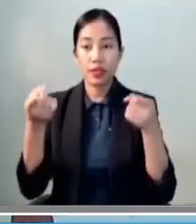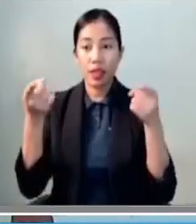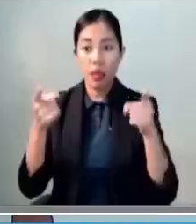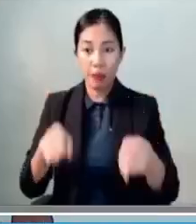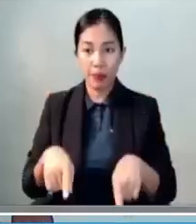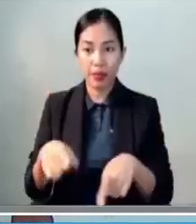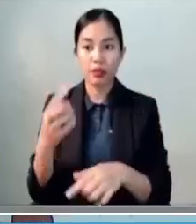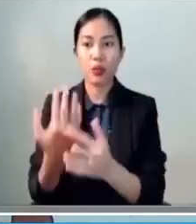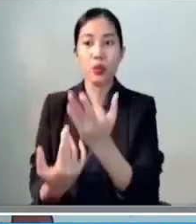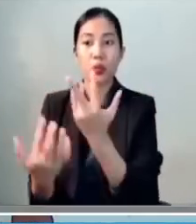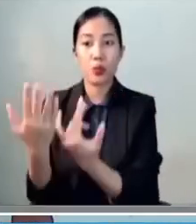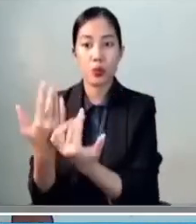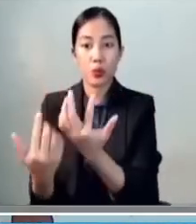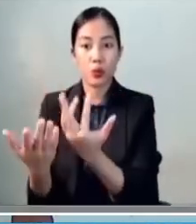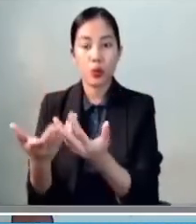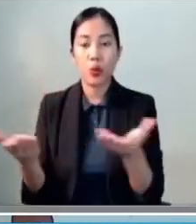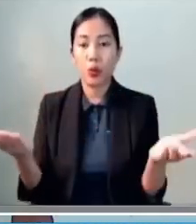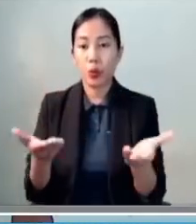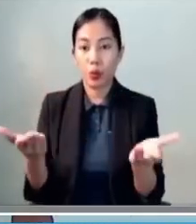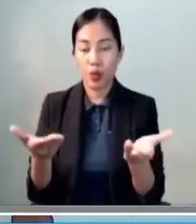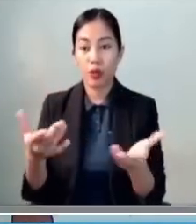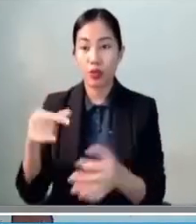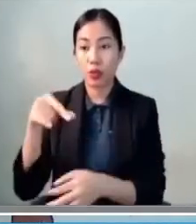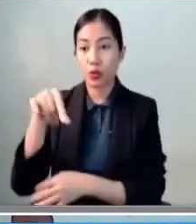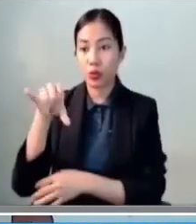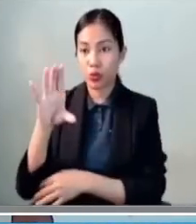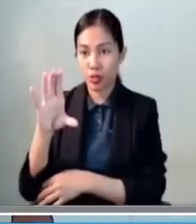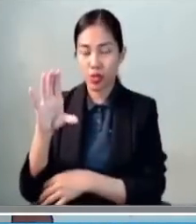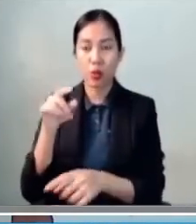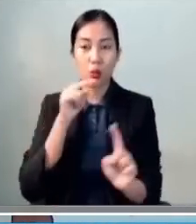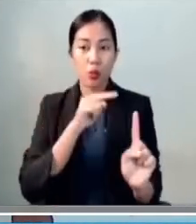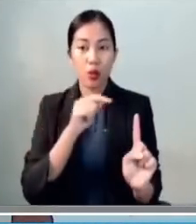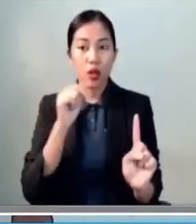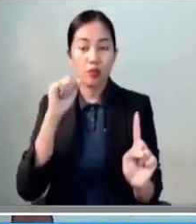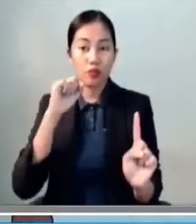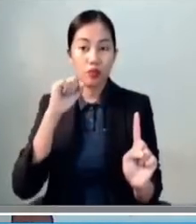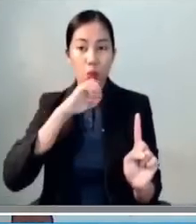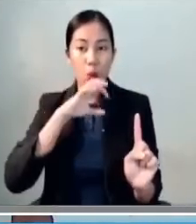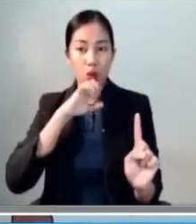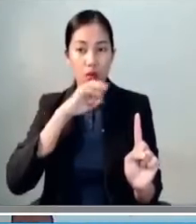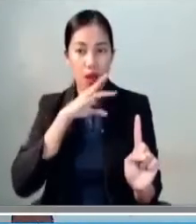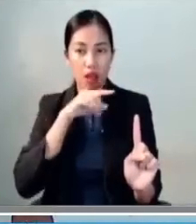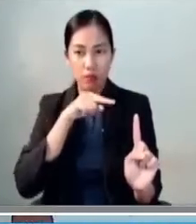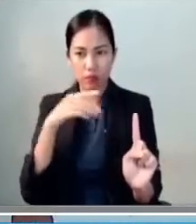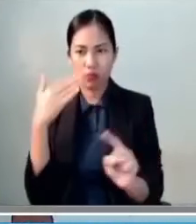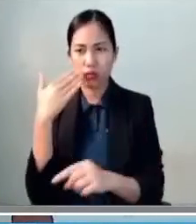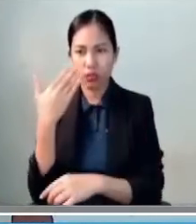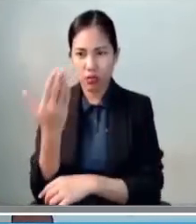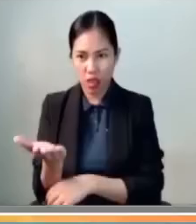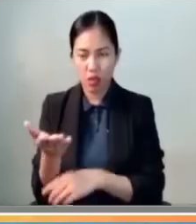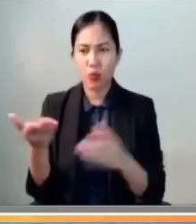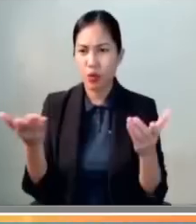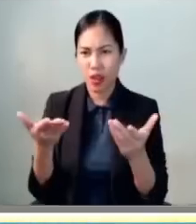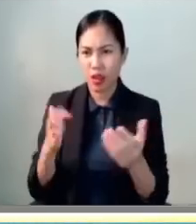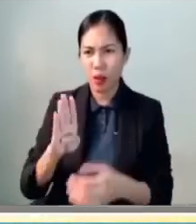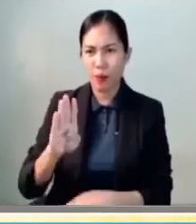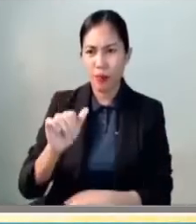Balintawak, Quezon City. Isang babaeng senior citizen po ang nasawi dyan. Ang mainit na balita hatid ni James Agustin.